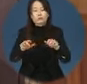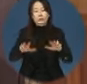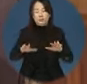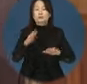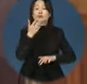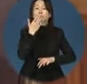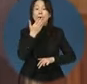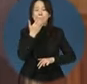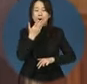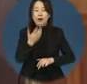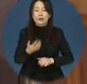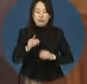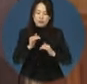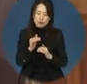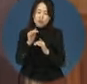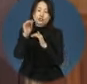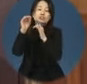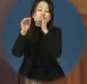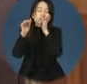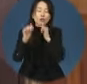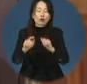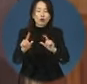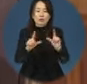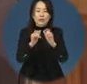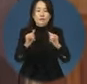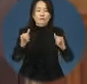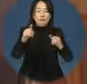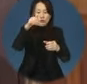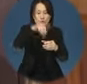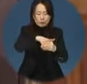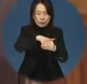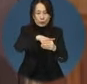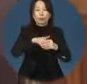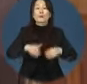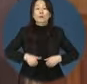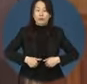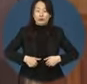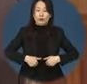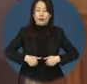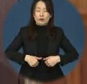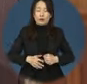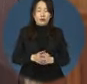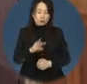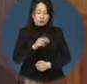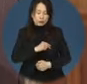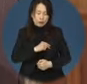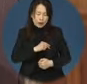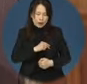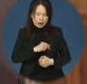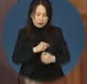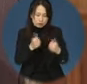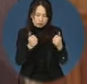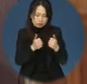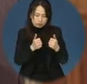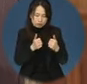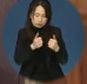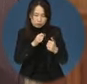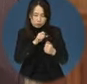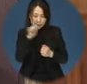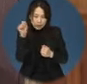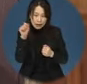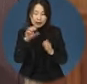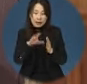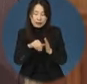형광 은 절차가 있습니다 주민 투표를 해야 된다 계 의외의 의결해 된 등이 있는데 이번